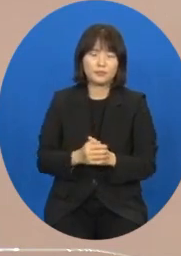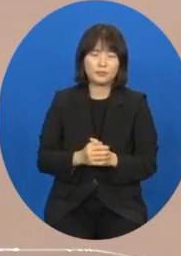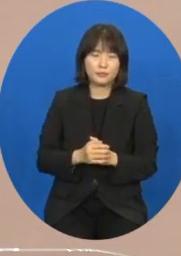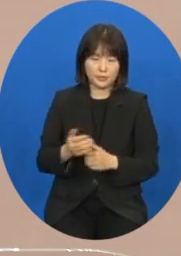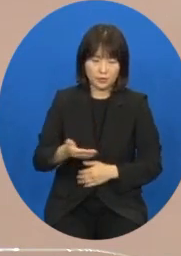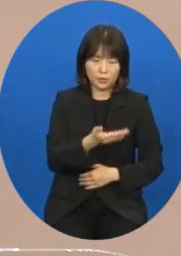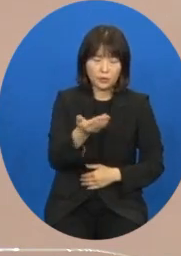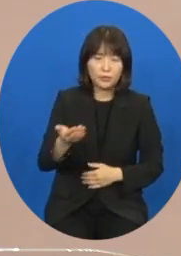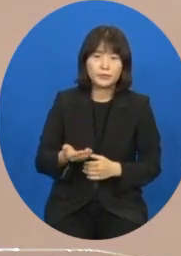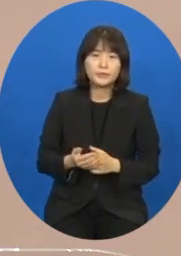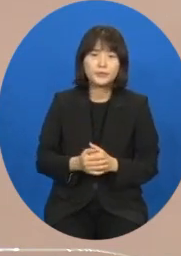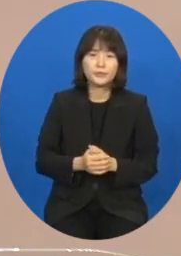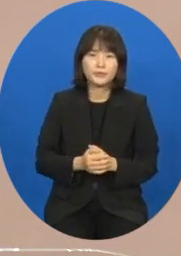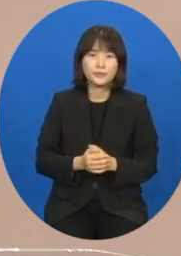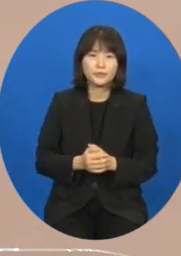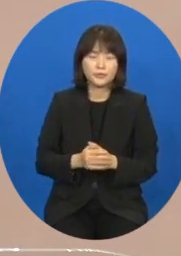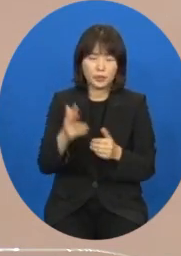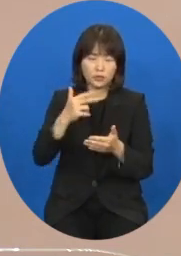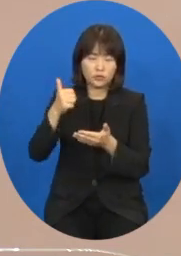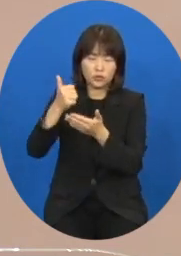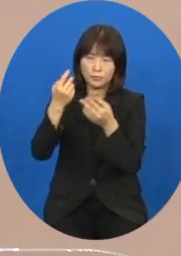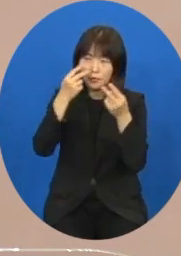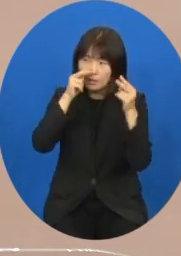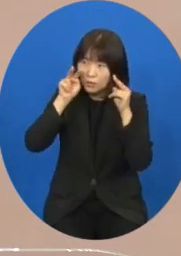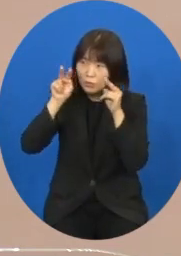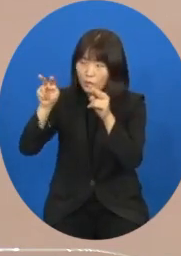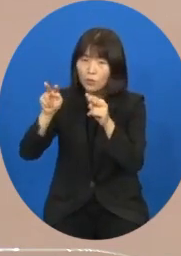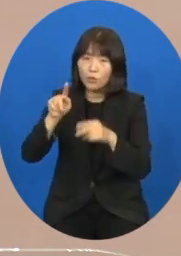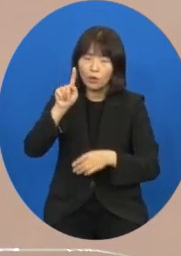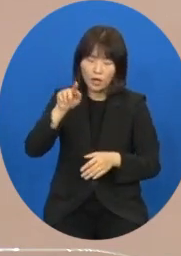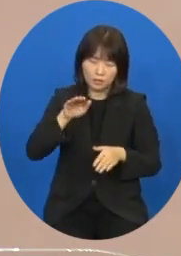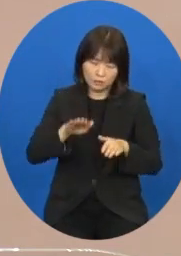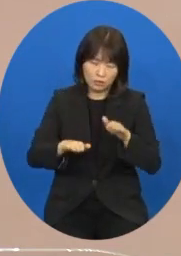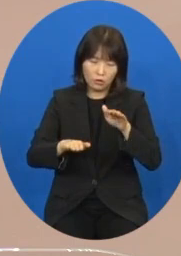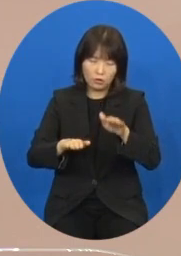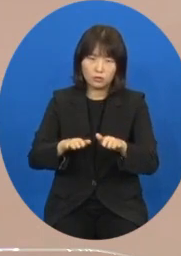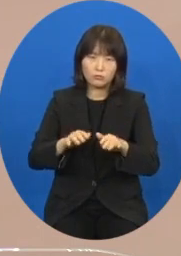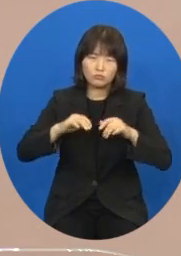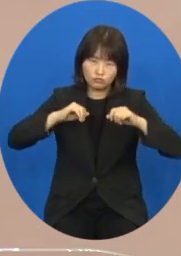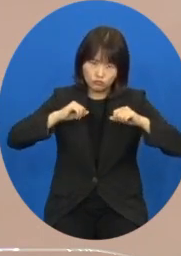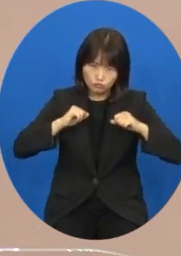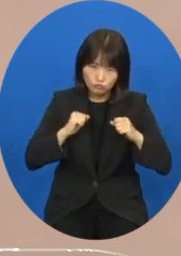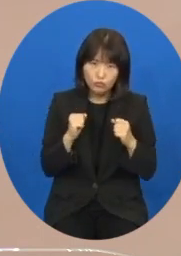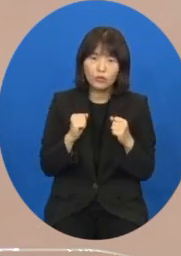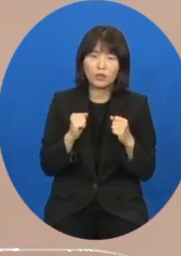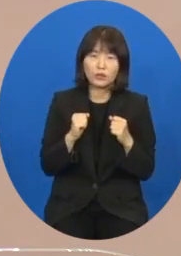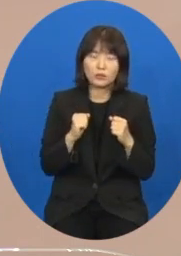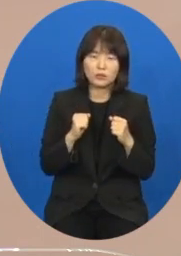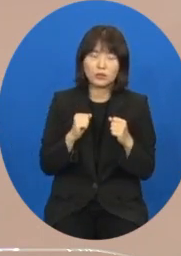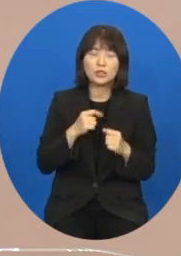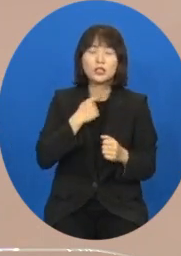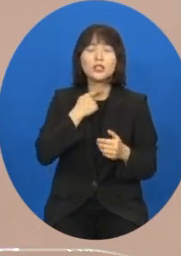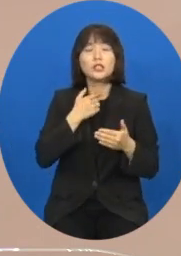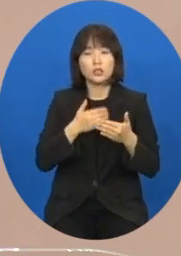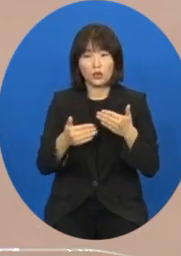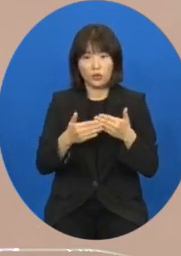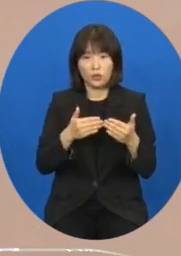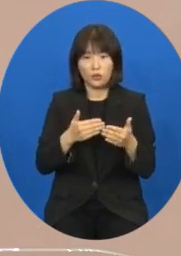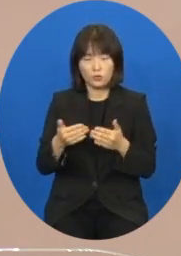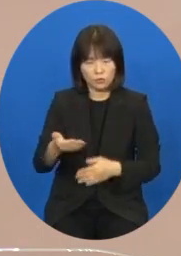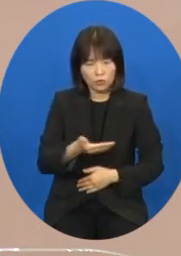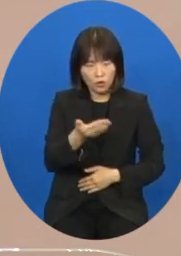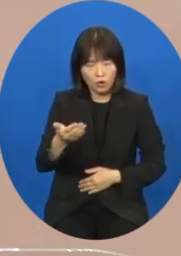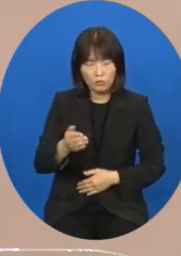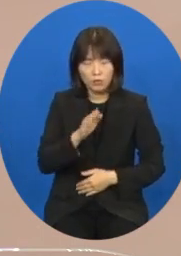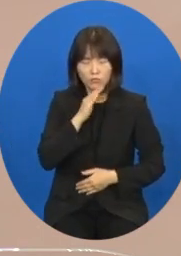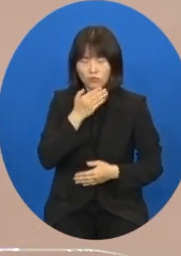여러분들도 주님을 바라보고 한 걸음 순종의 걸음을 나가는 이 경험이 여러분에게